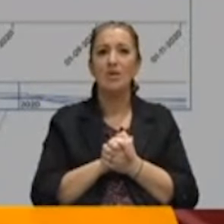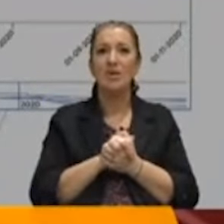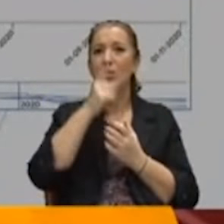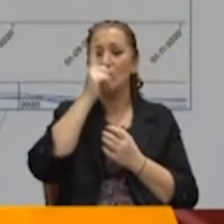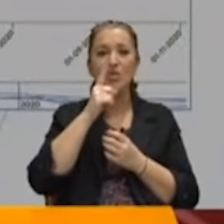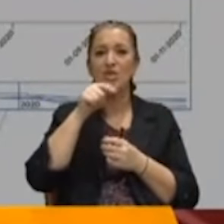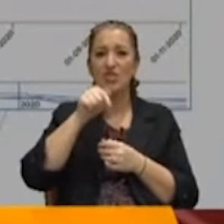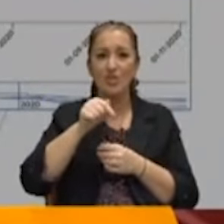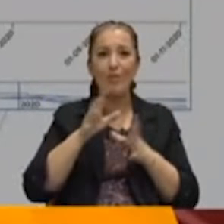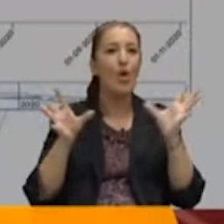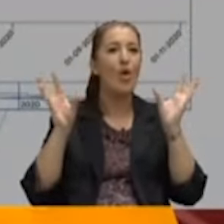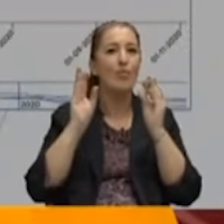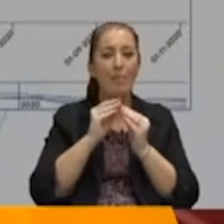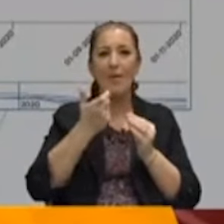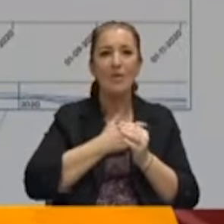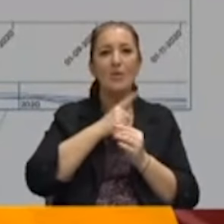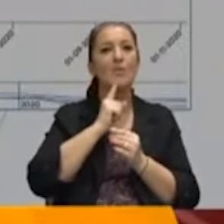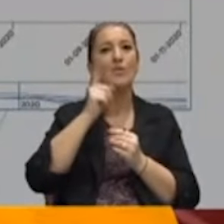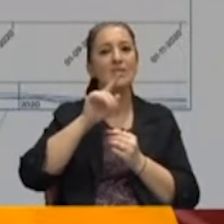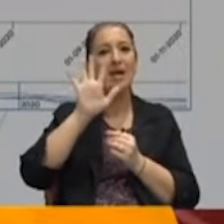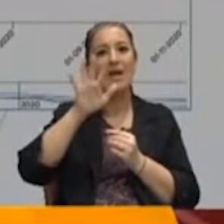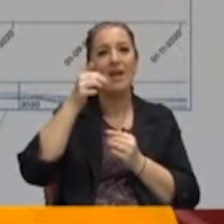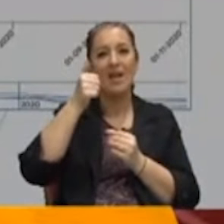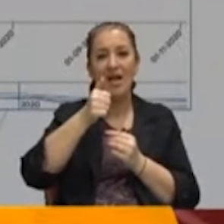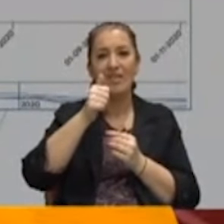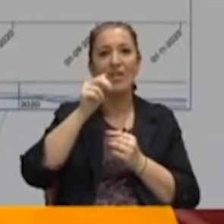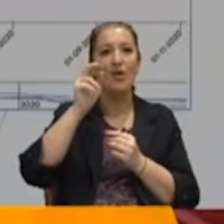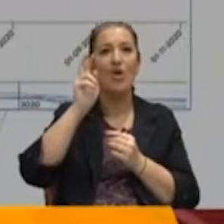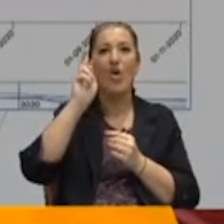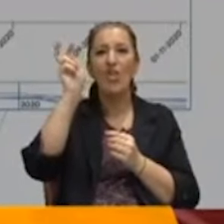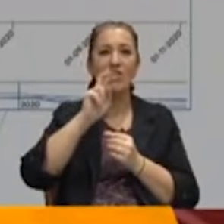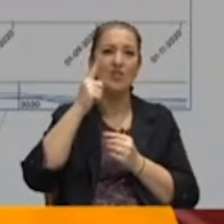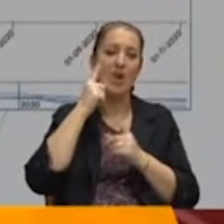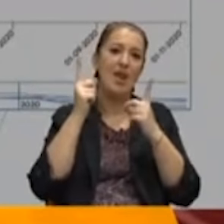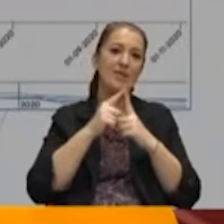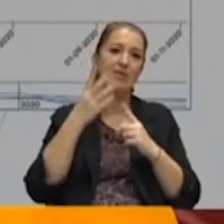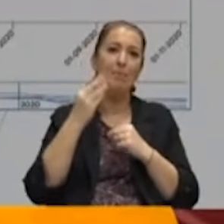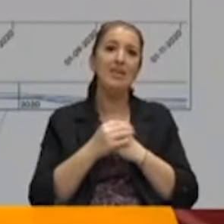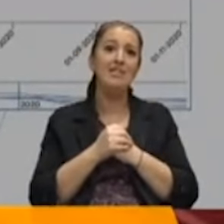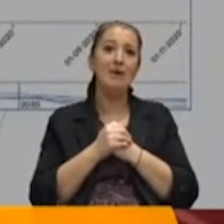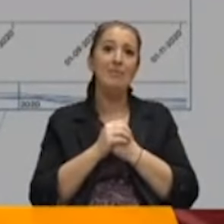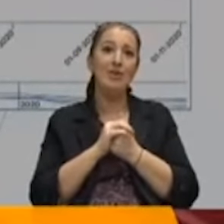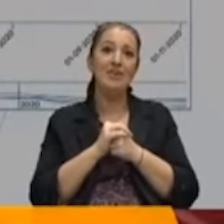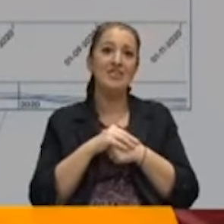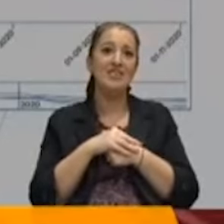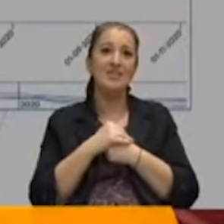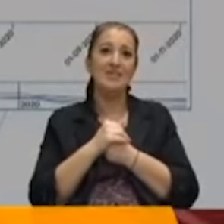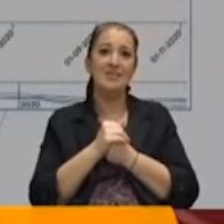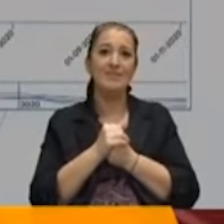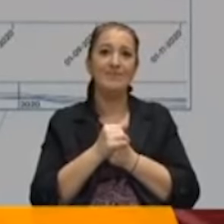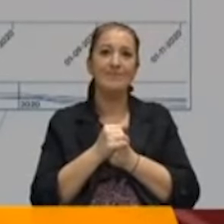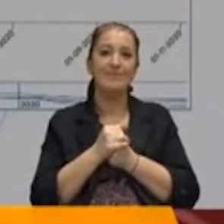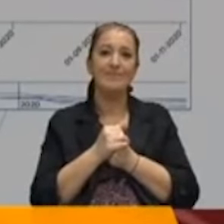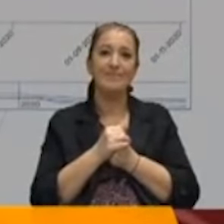toplam mevduatın %56'sı döviz tevdiat hesaplarına dönmüştür. Belki